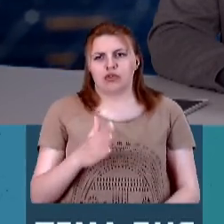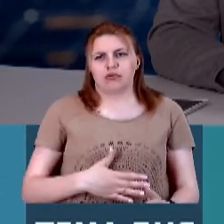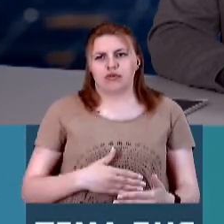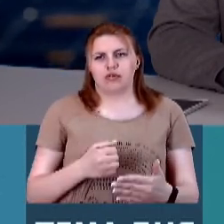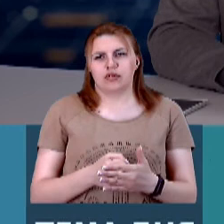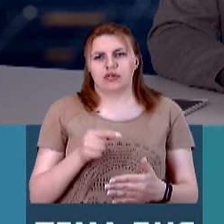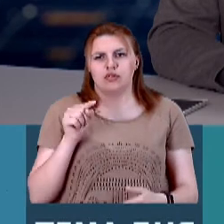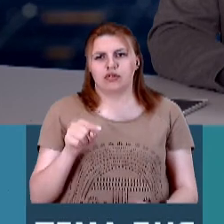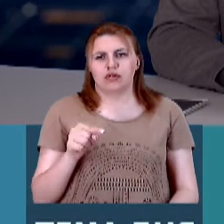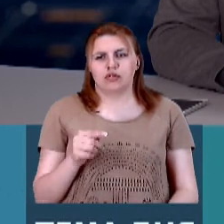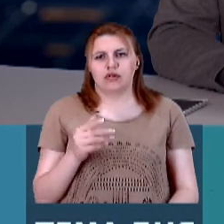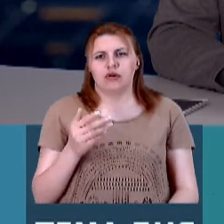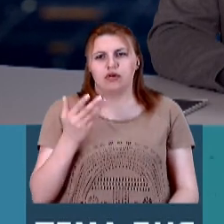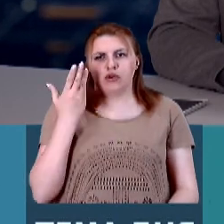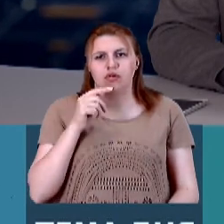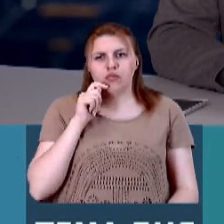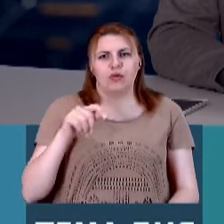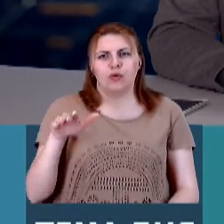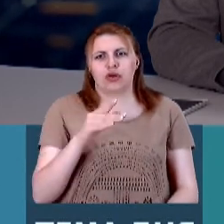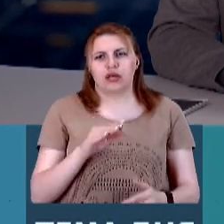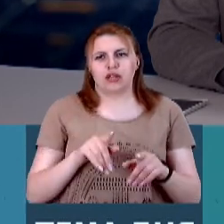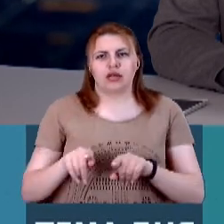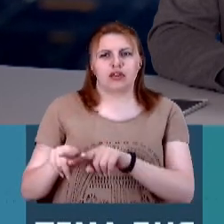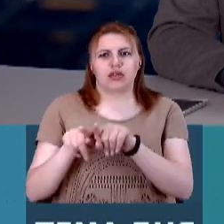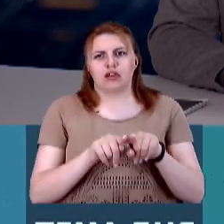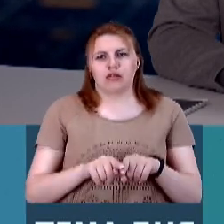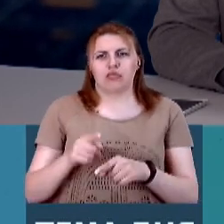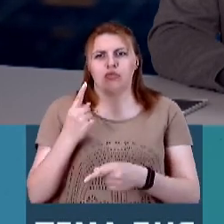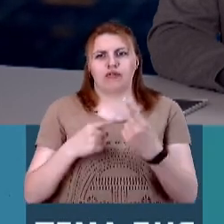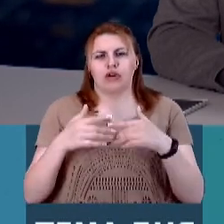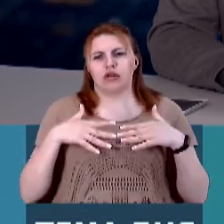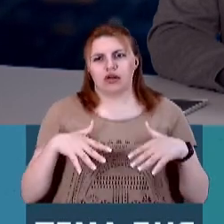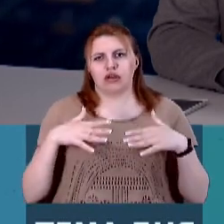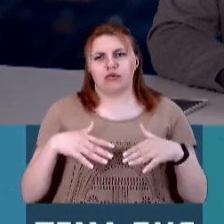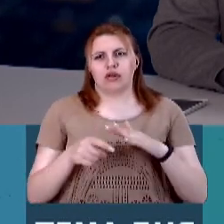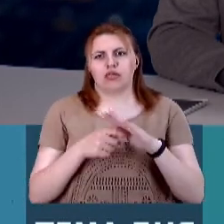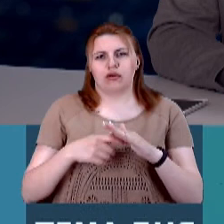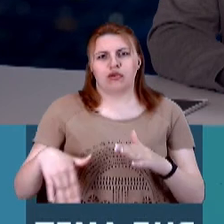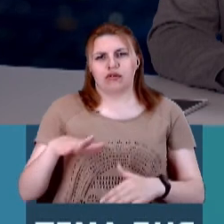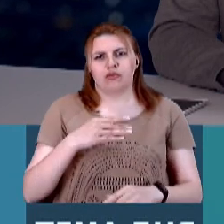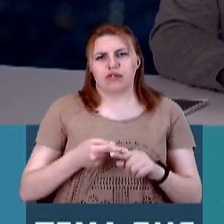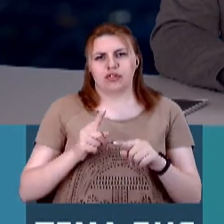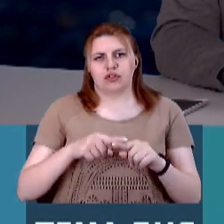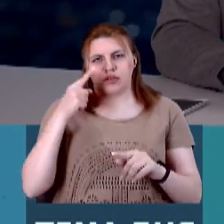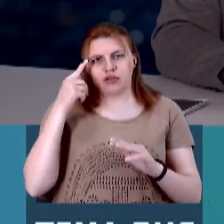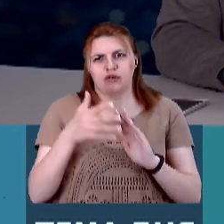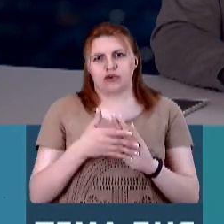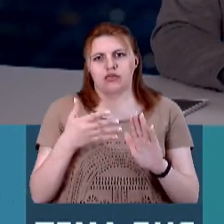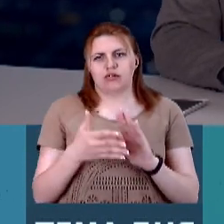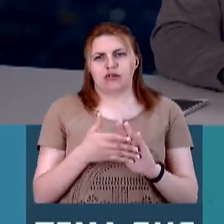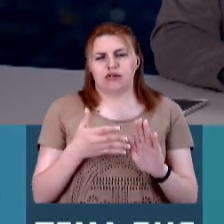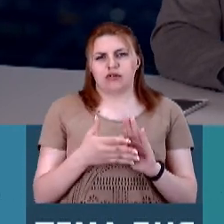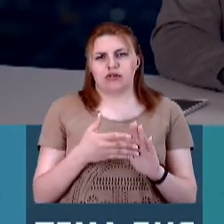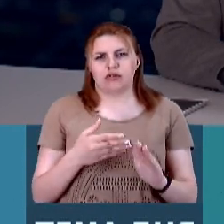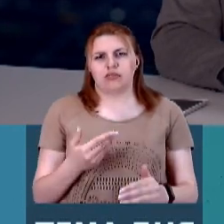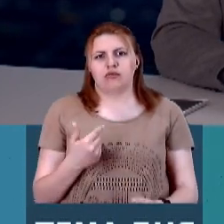коли єдина Україна стане єдиною і повернеться Крим і Донбас, і всі це розуміють. І ми з вами